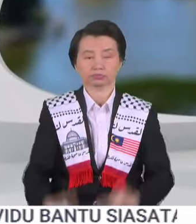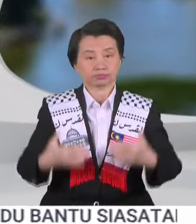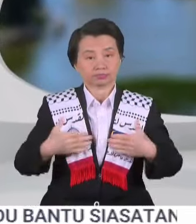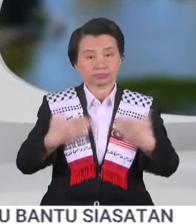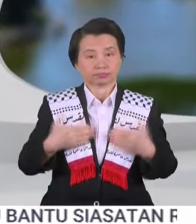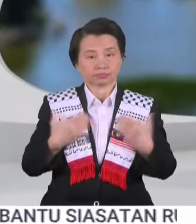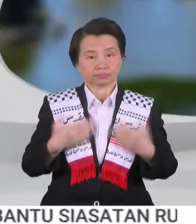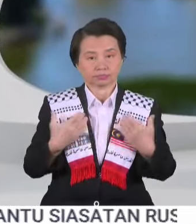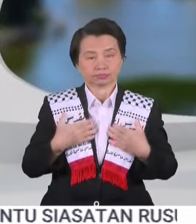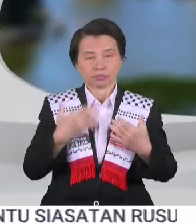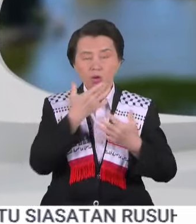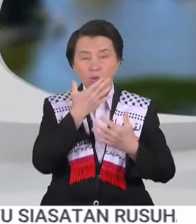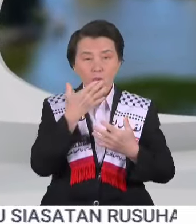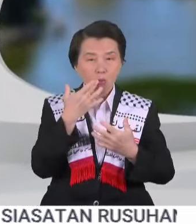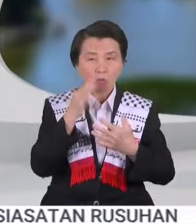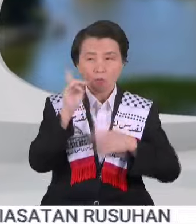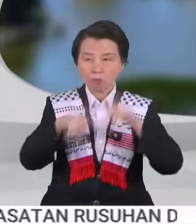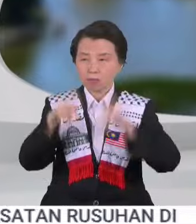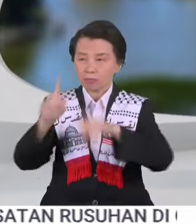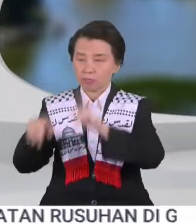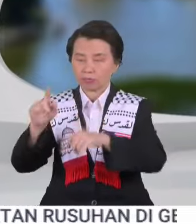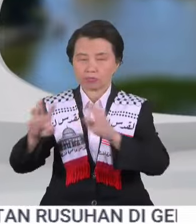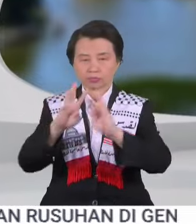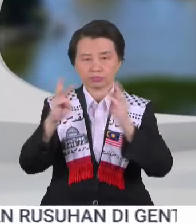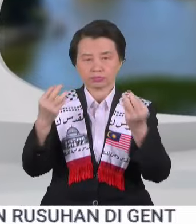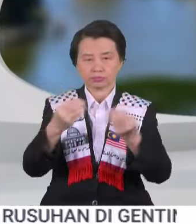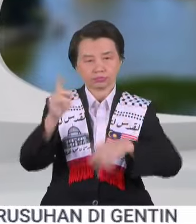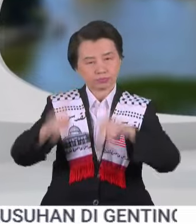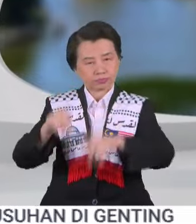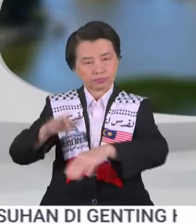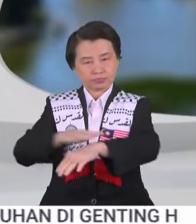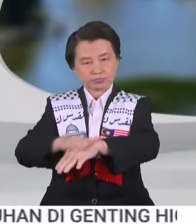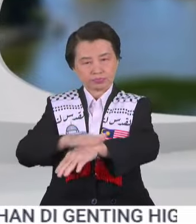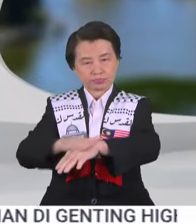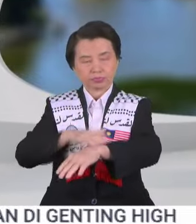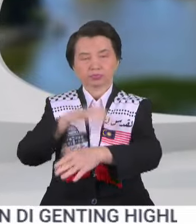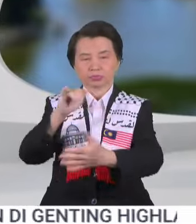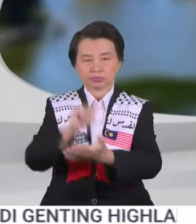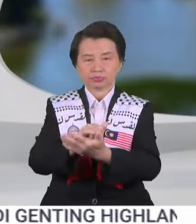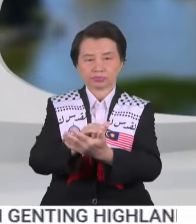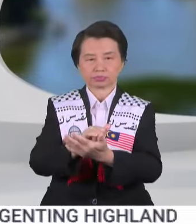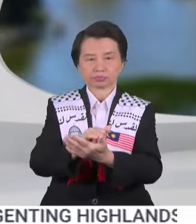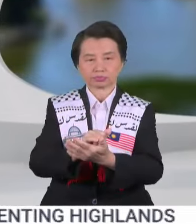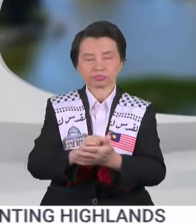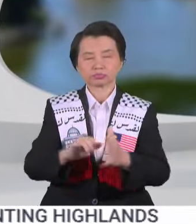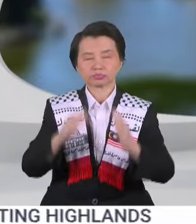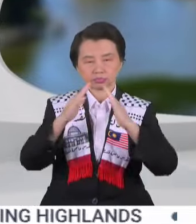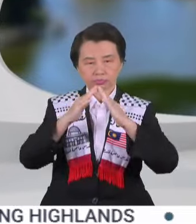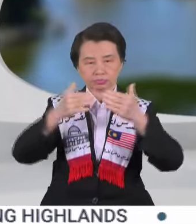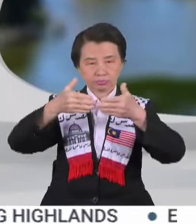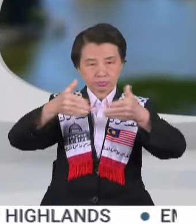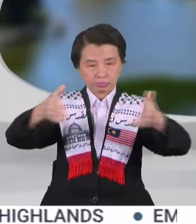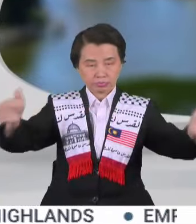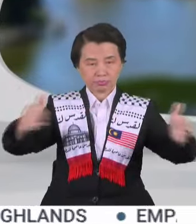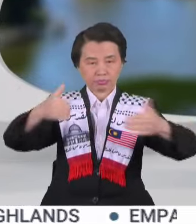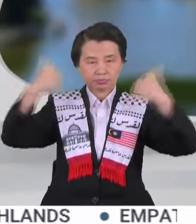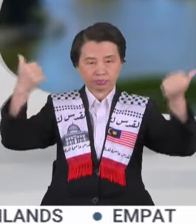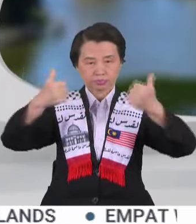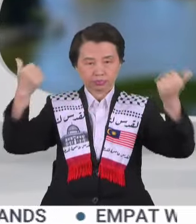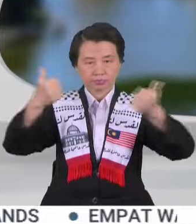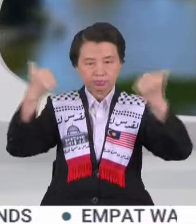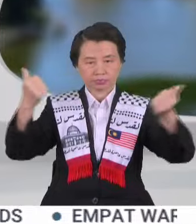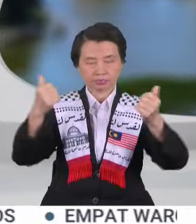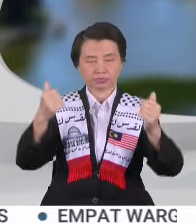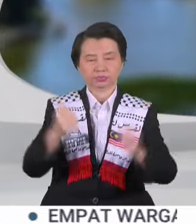Meriah dan penuh warna-warni dengan lapisan masyarakat pelbagai kaum. Itu antara gambaran suasana rumah terbuka Hari Raya Aidilfitri